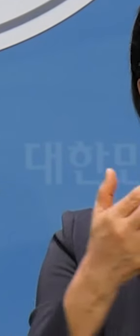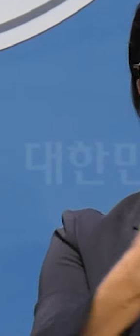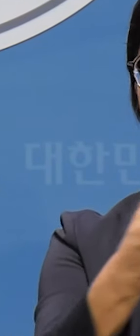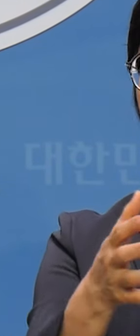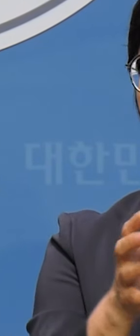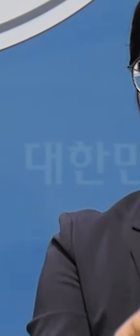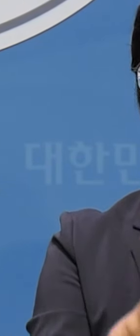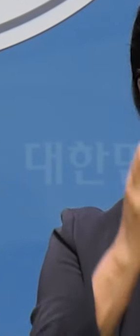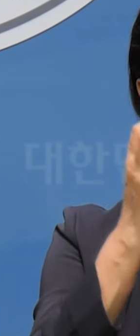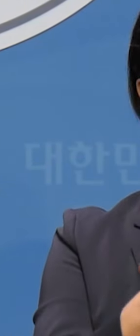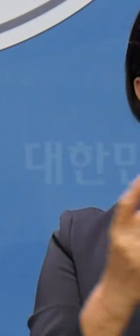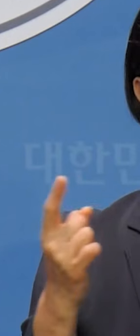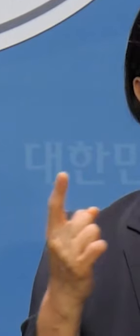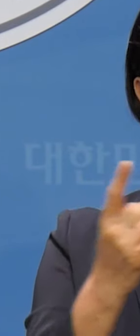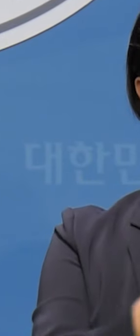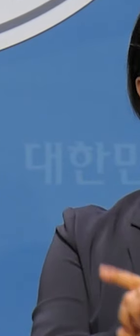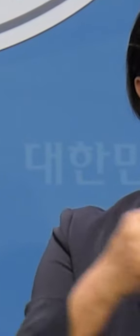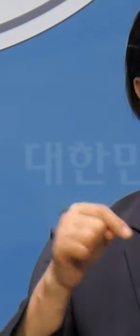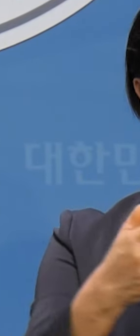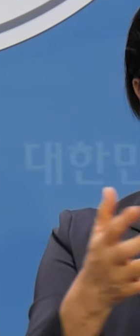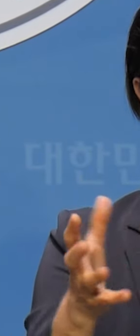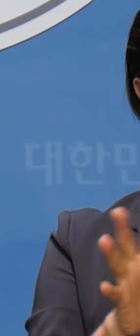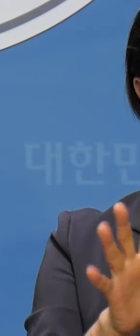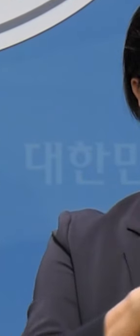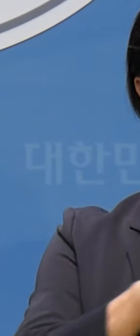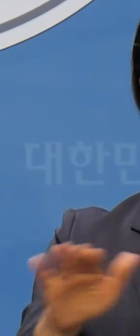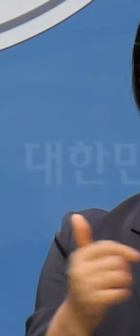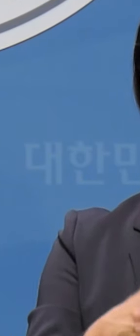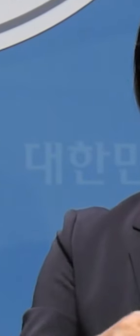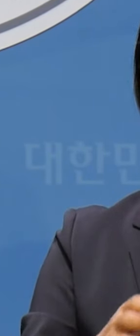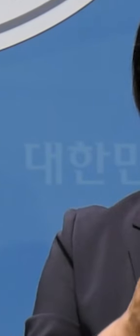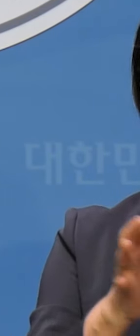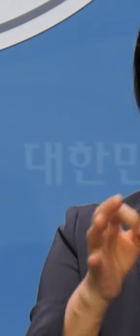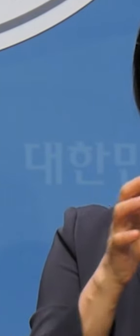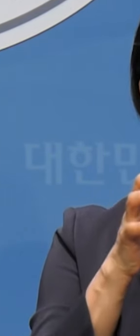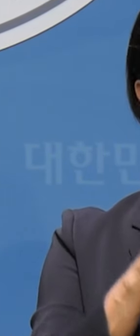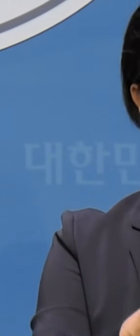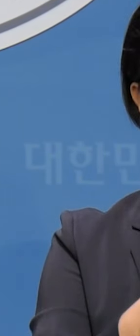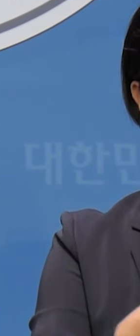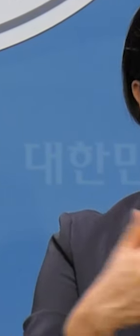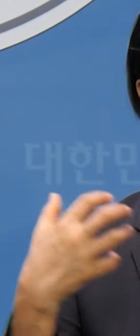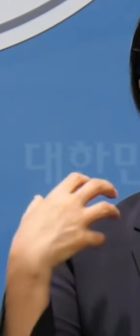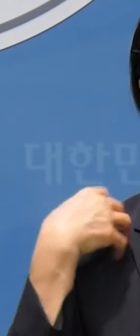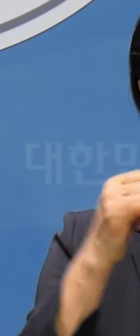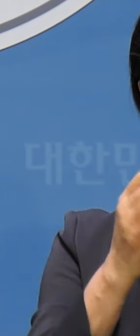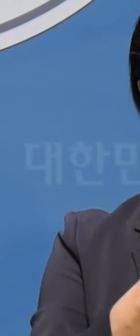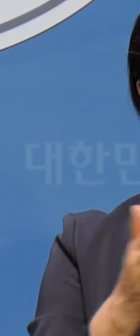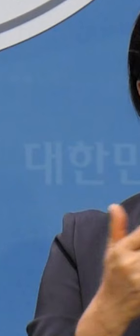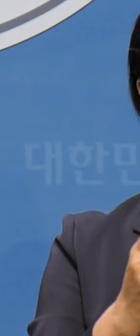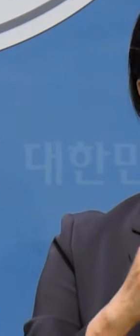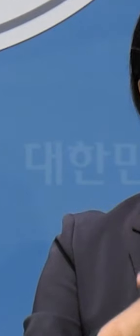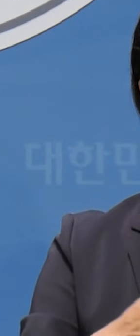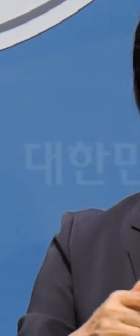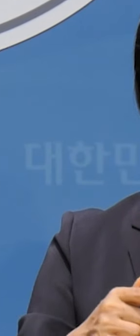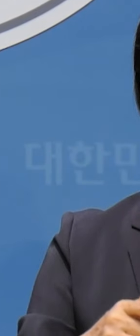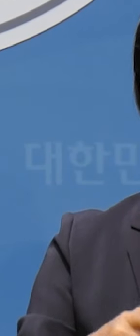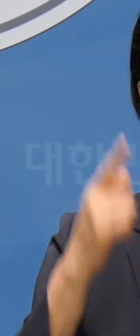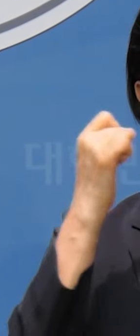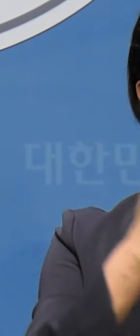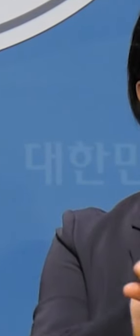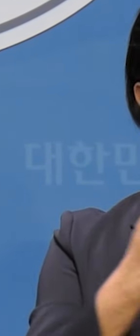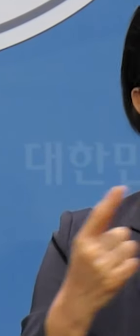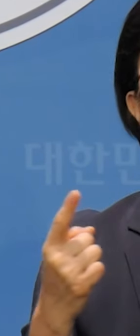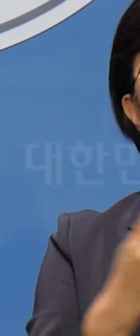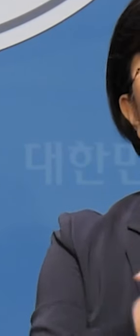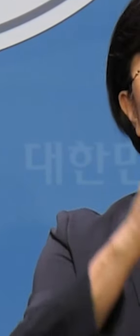더불어민주당은 법 개정안 협의 처리를 위해 시장 격리 의무화 조항 삭제 등 대폭 양보한 수정